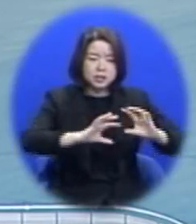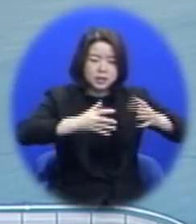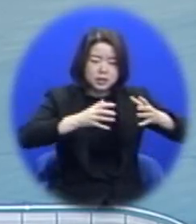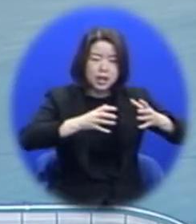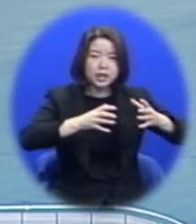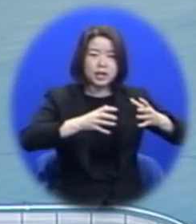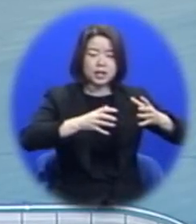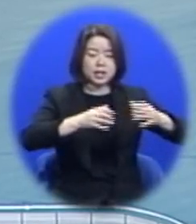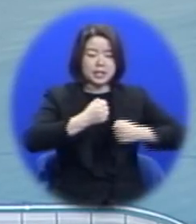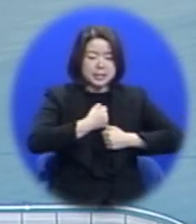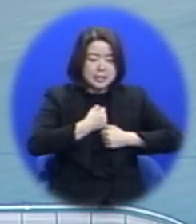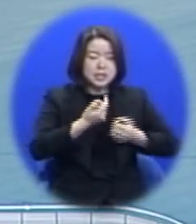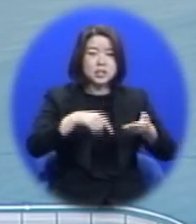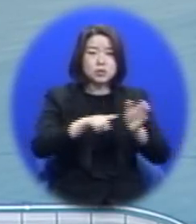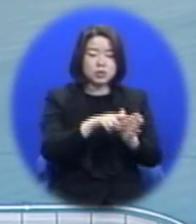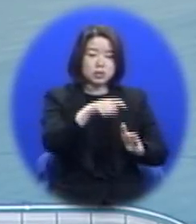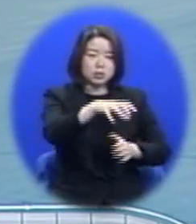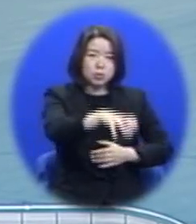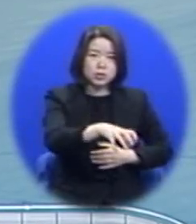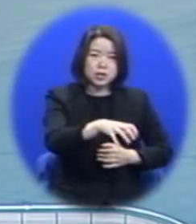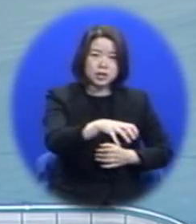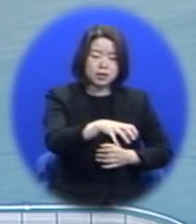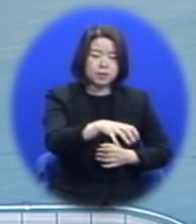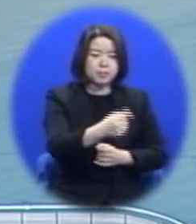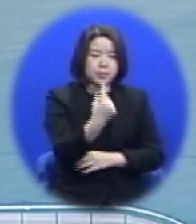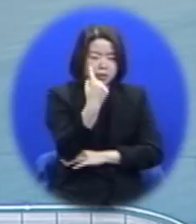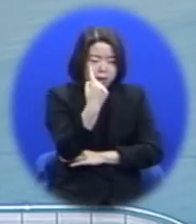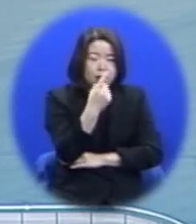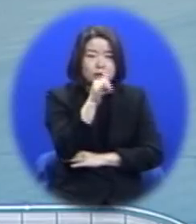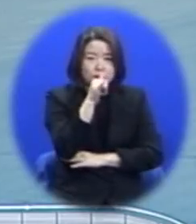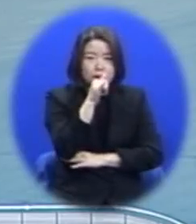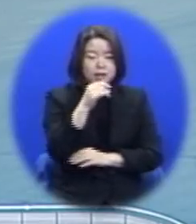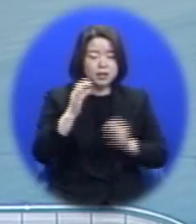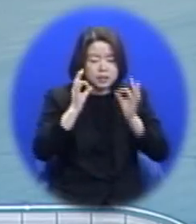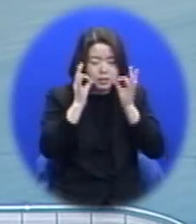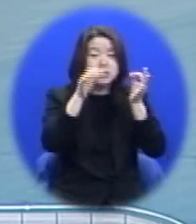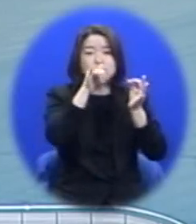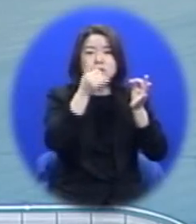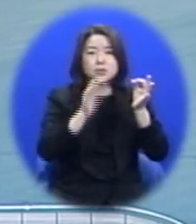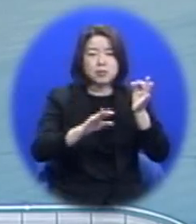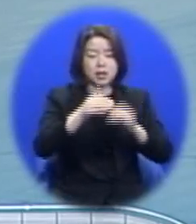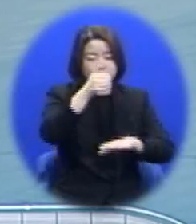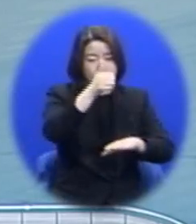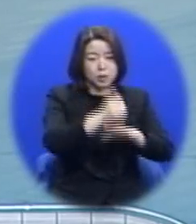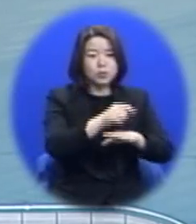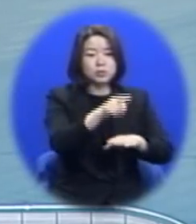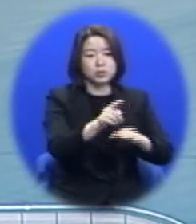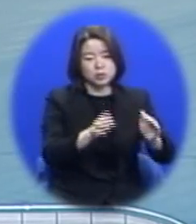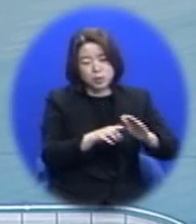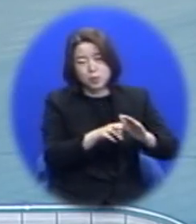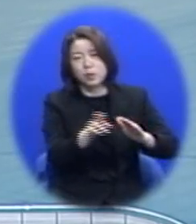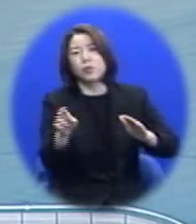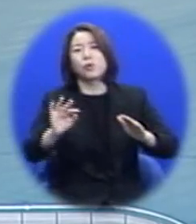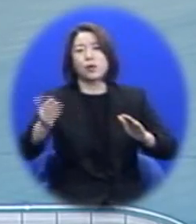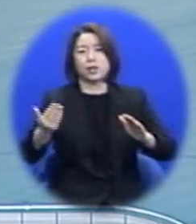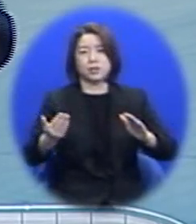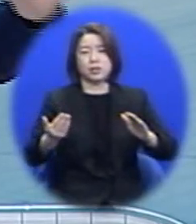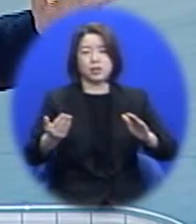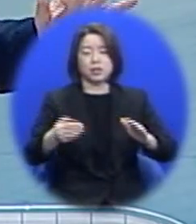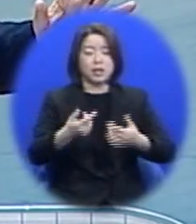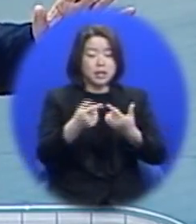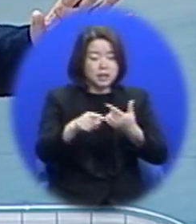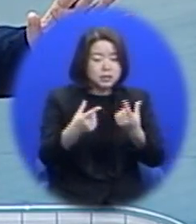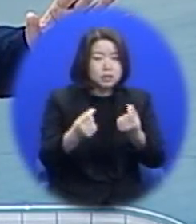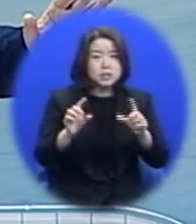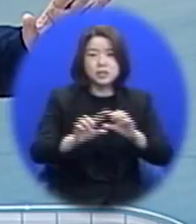그곳에 있으려고 무던히 애를 썼지만 결국은 그곳에서 빠져나와야 됐습니다. 그렇지 않으면 다